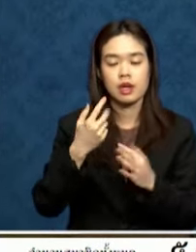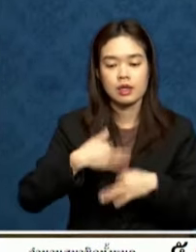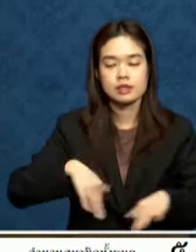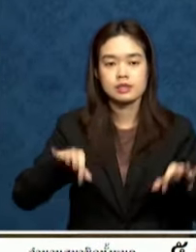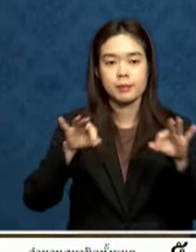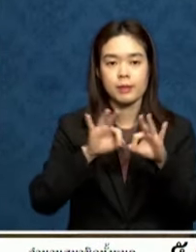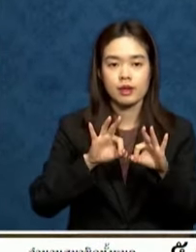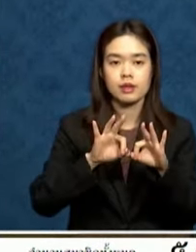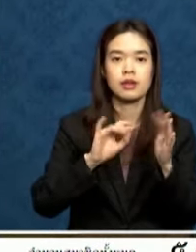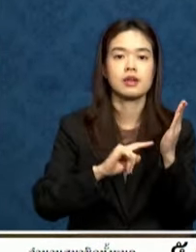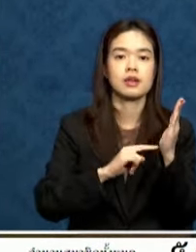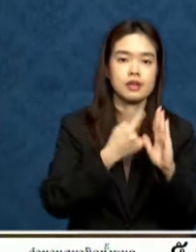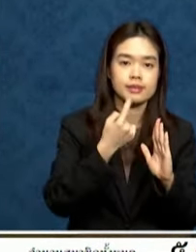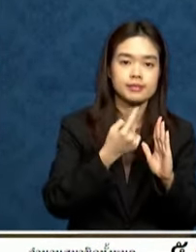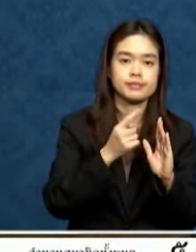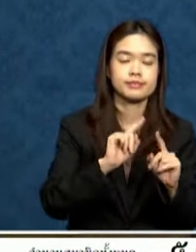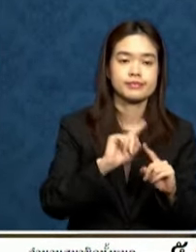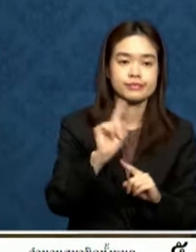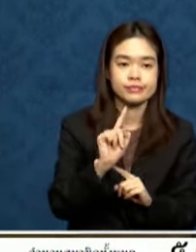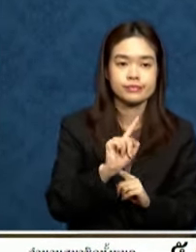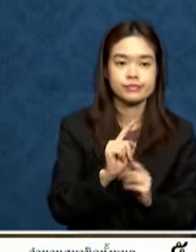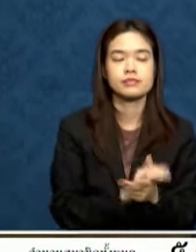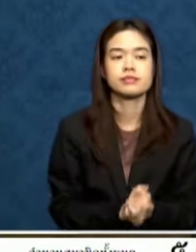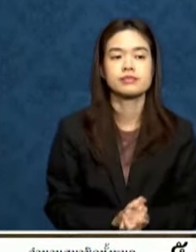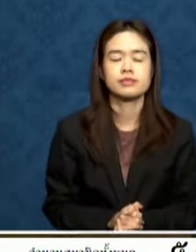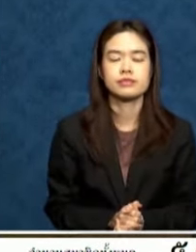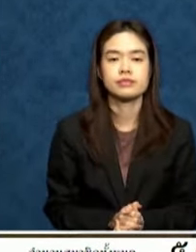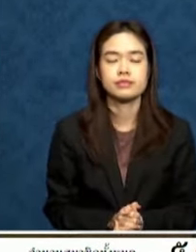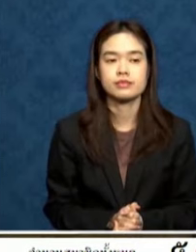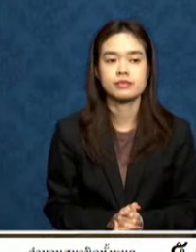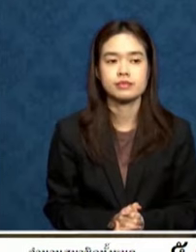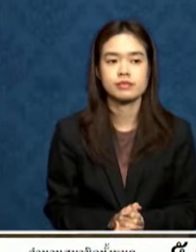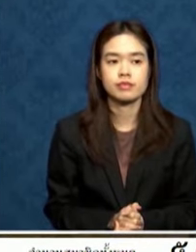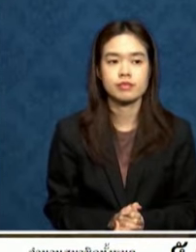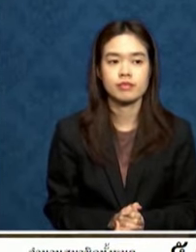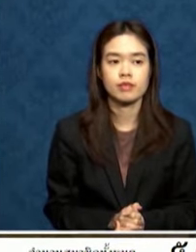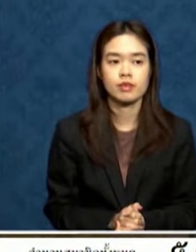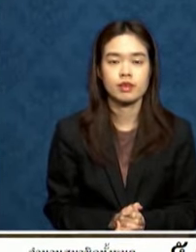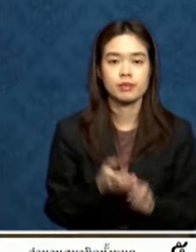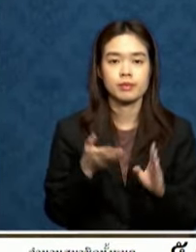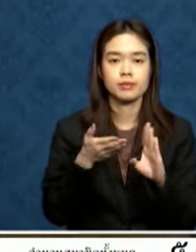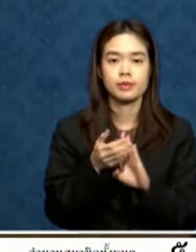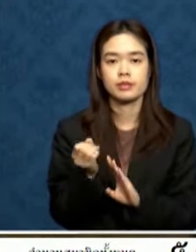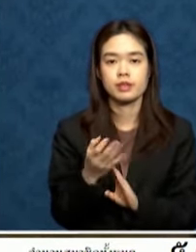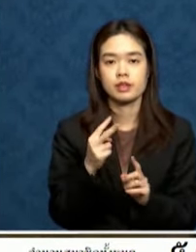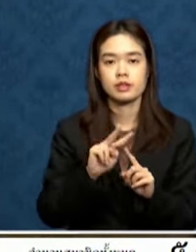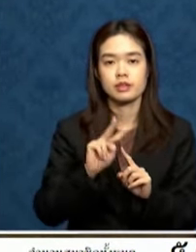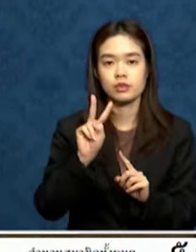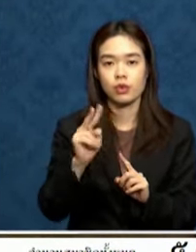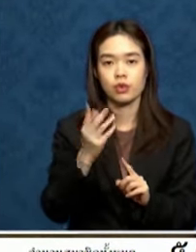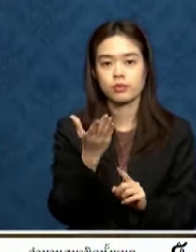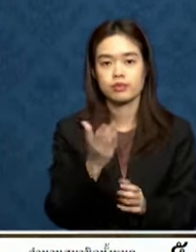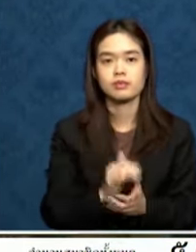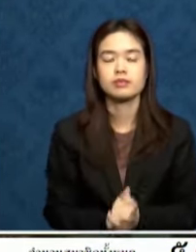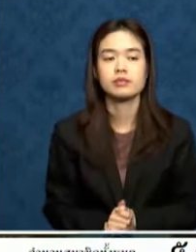เบาไปหาหนักว่าร่างดังกล่าวนี้เป็นยังไงครับขออนุญาตขึ้นสไลด์ที่ 2ให้ผมด้วย